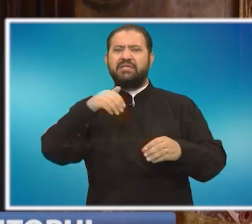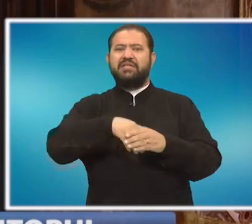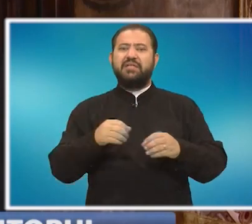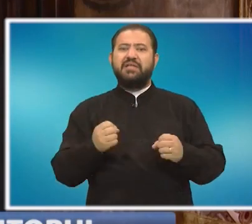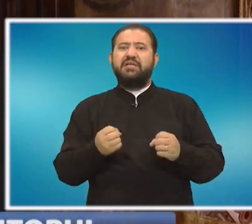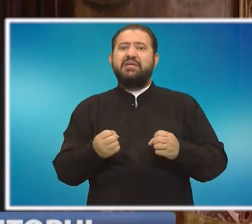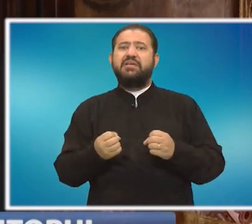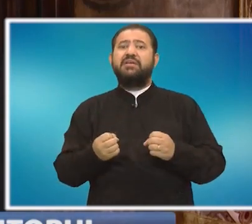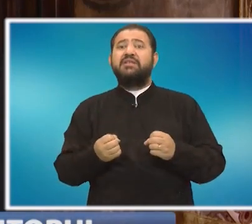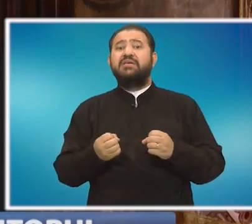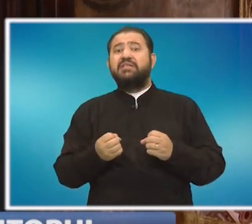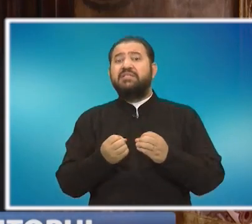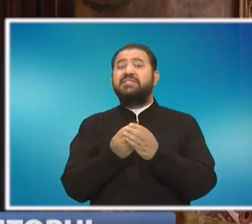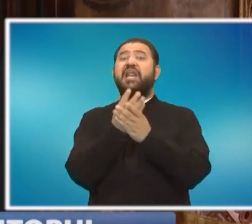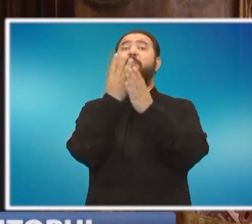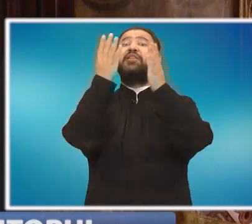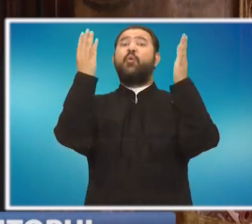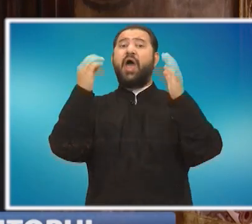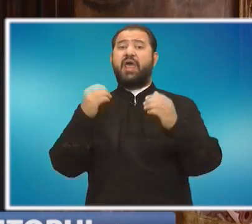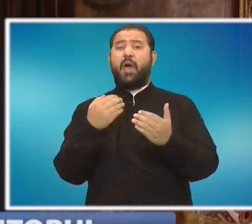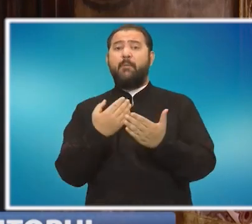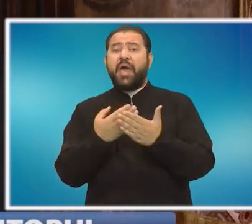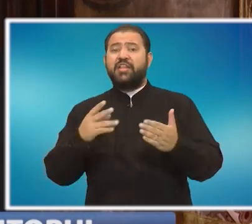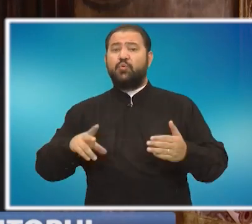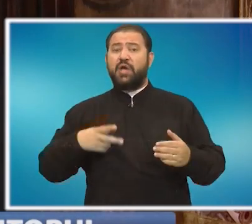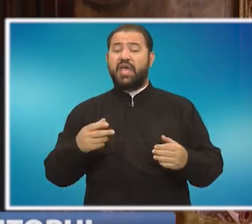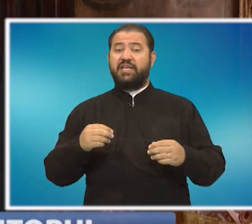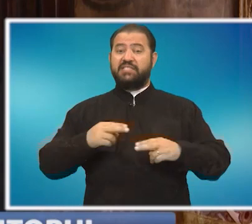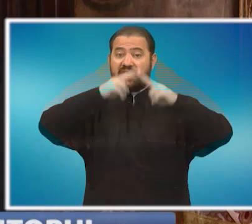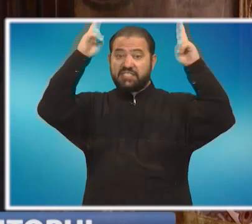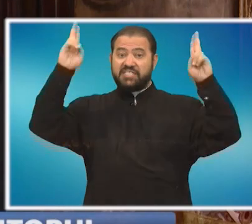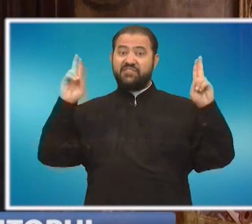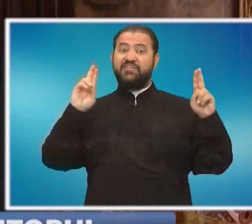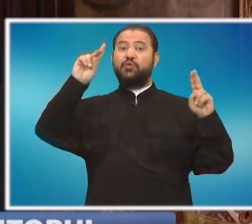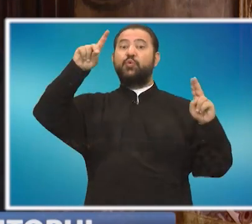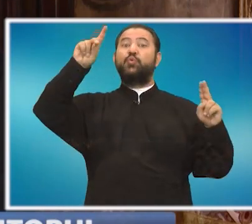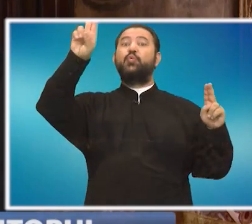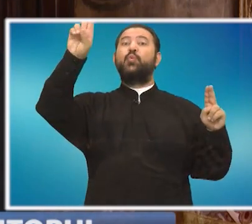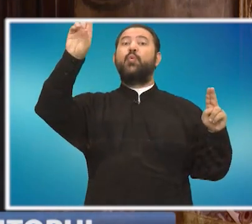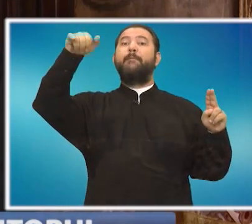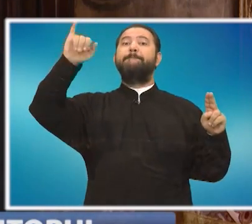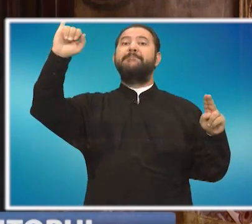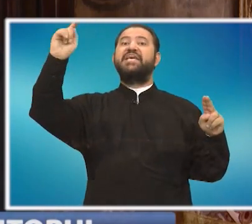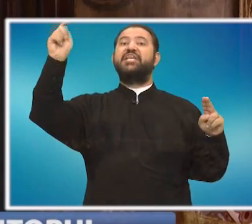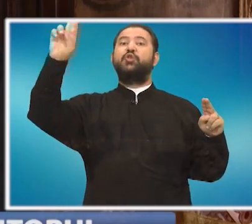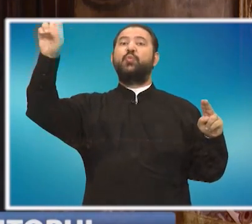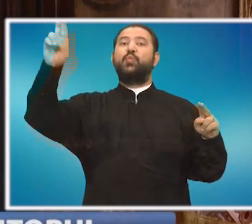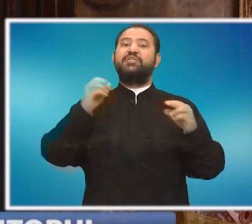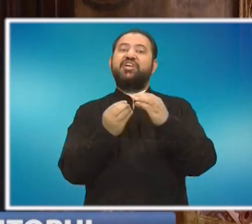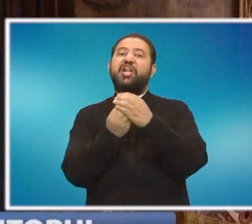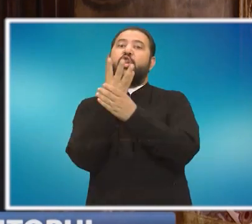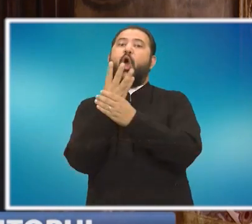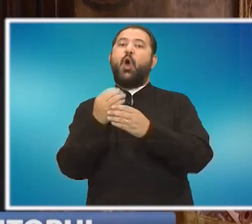îl cinstim în mod deosebit pe Sfântul Dimitrie cel Nou, ocrotitorul Bucureștilor. De aceea, în această